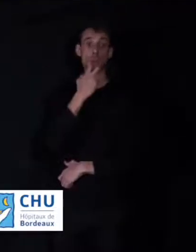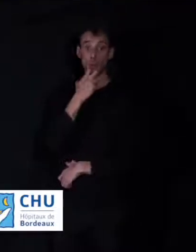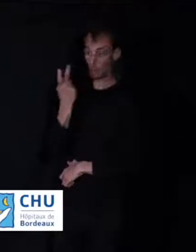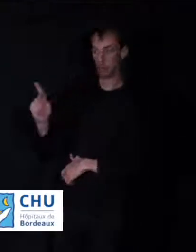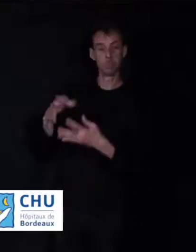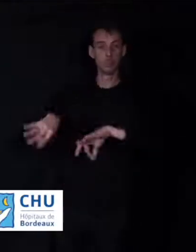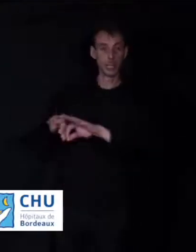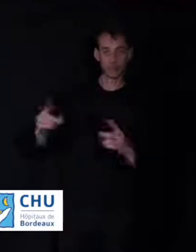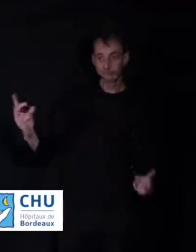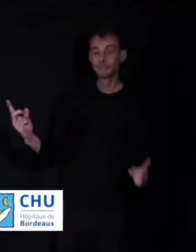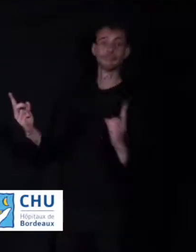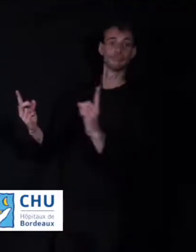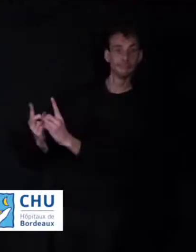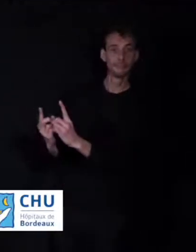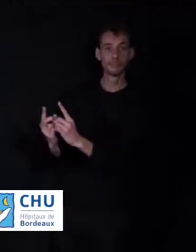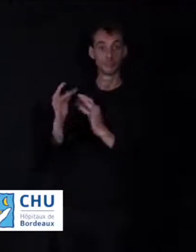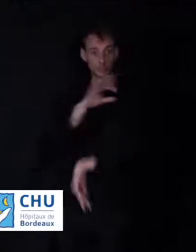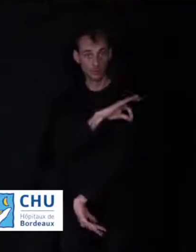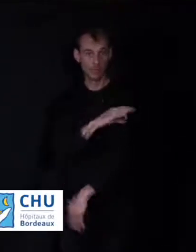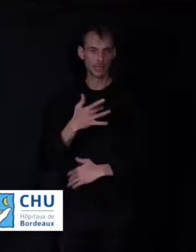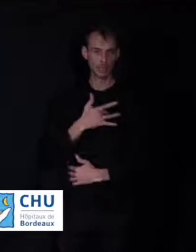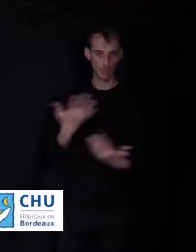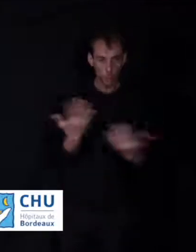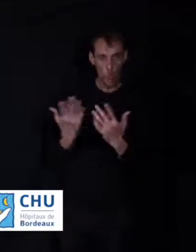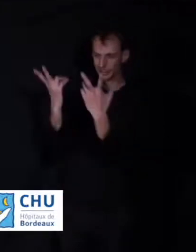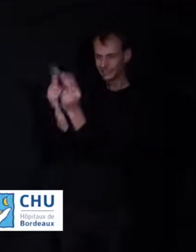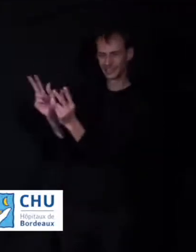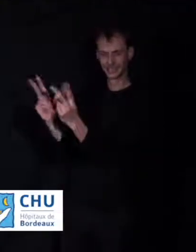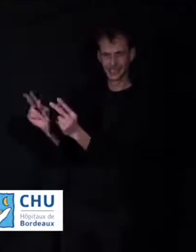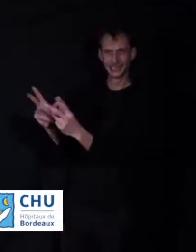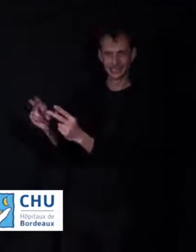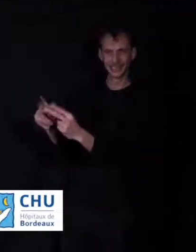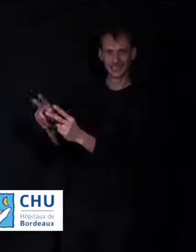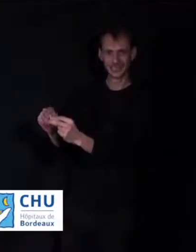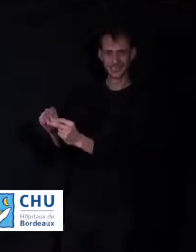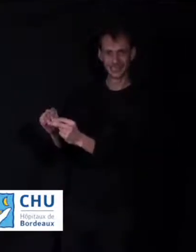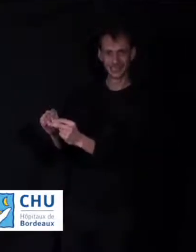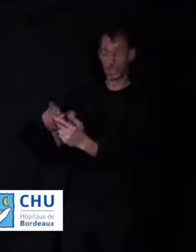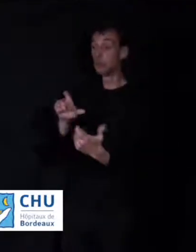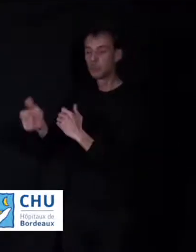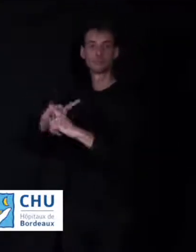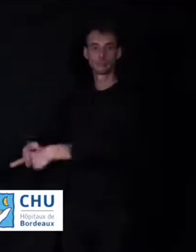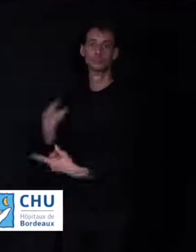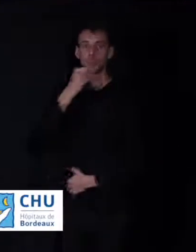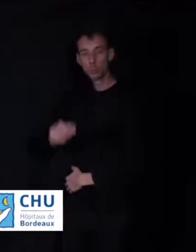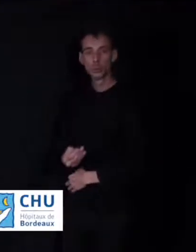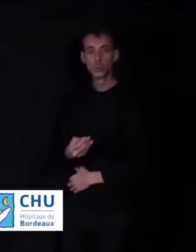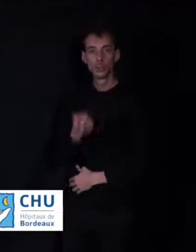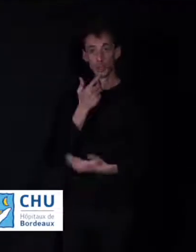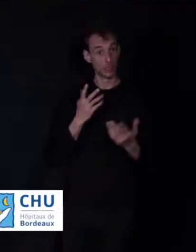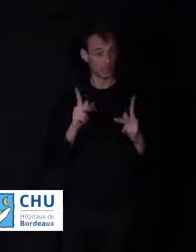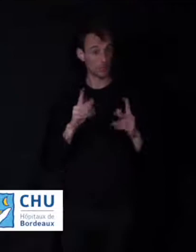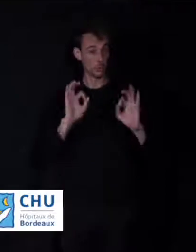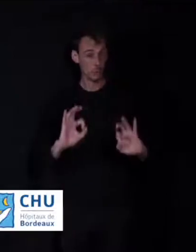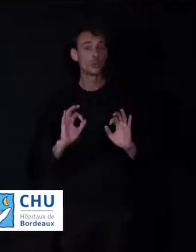l'intérêt de ces vaccins, ce qui a permis de renforcer l'adhésion. Donc encore une fois, une pédagogie, mais peut-être faite par quelqu'un, ce qu'on appelle des